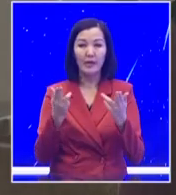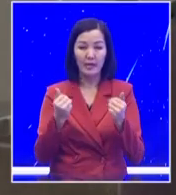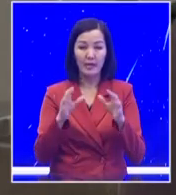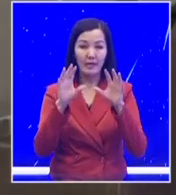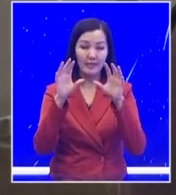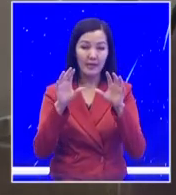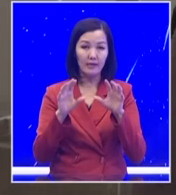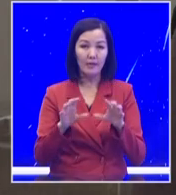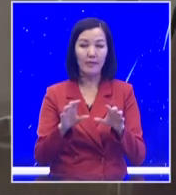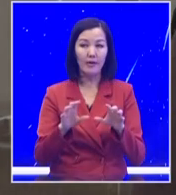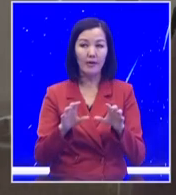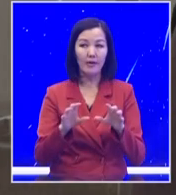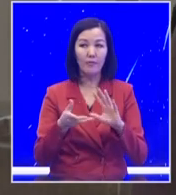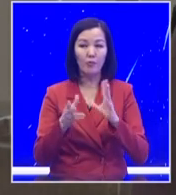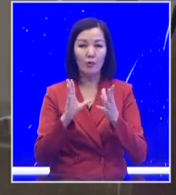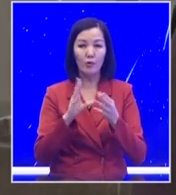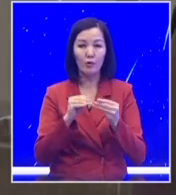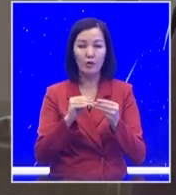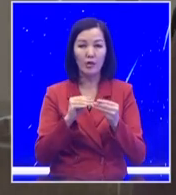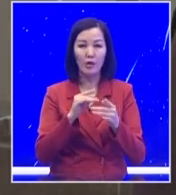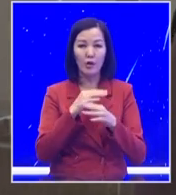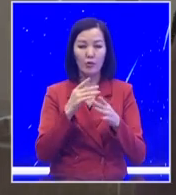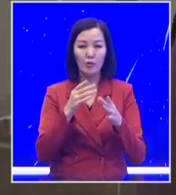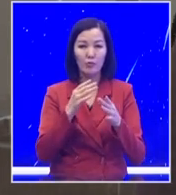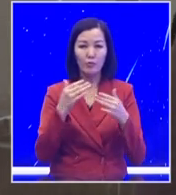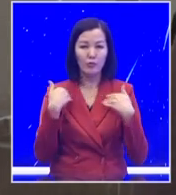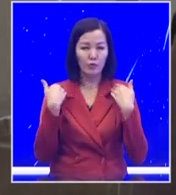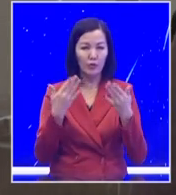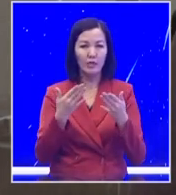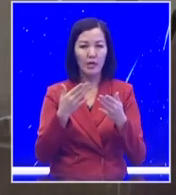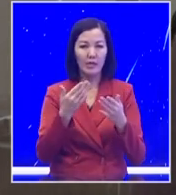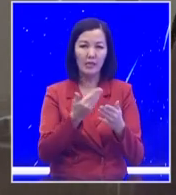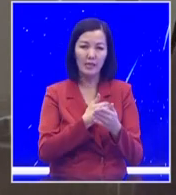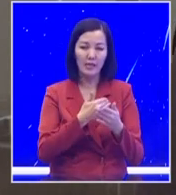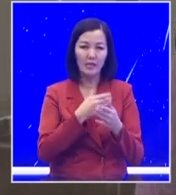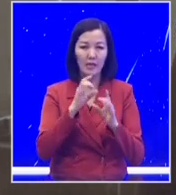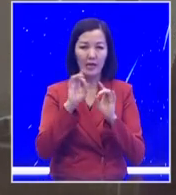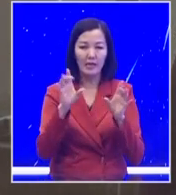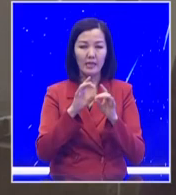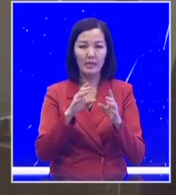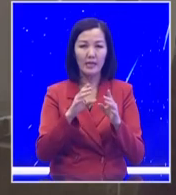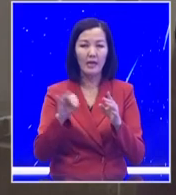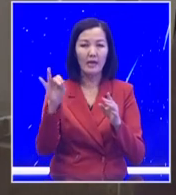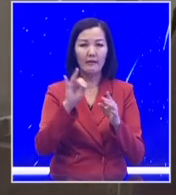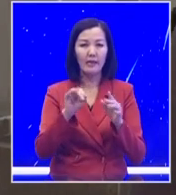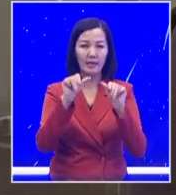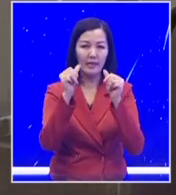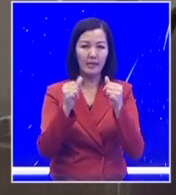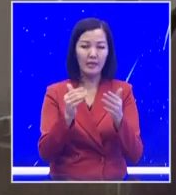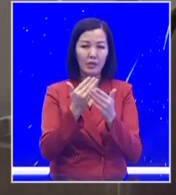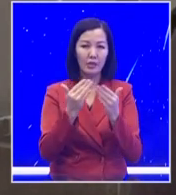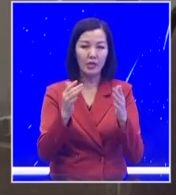заңнама бойынша да көп сөйлестік. Мысалы, мына тарихи ескерткіштерді сақтау,